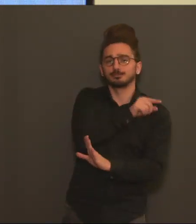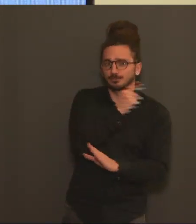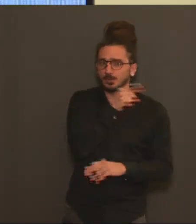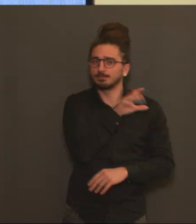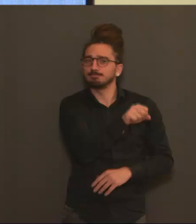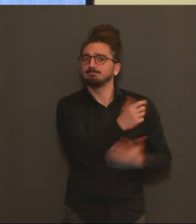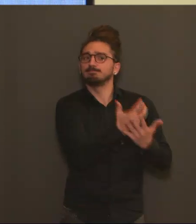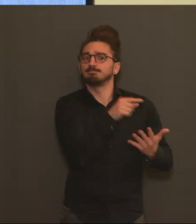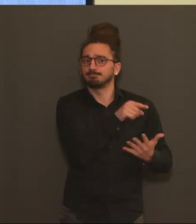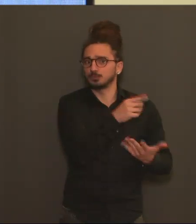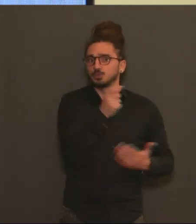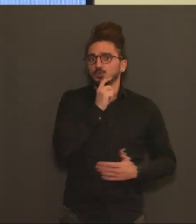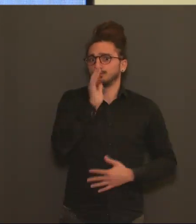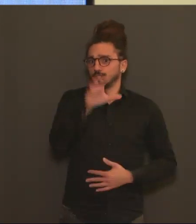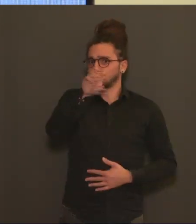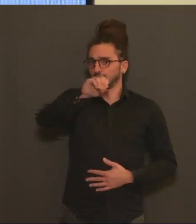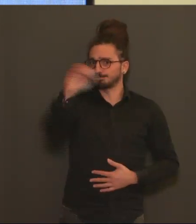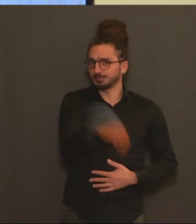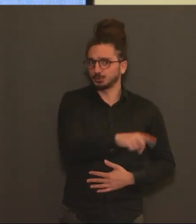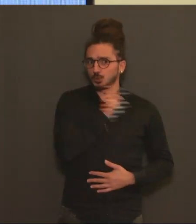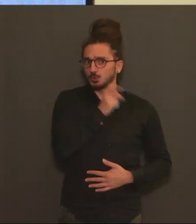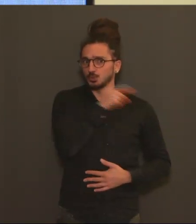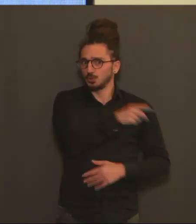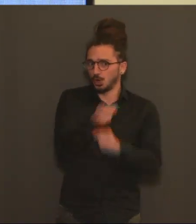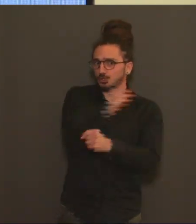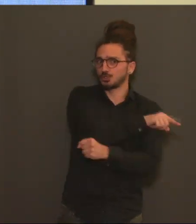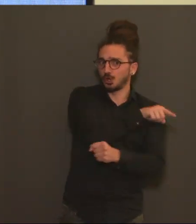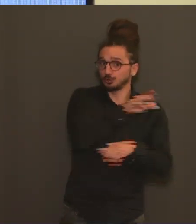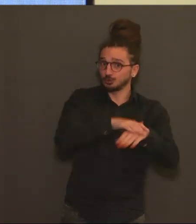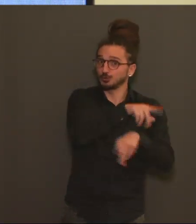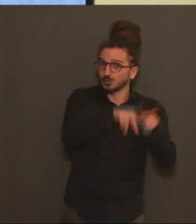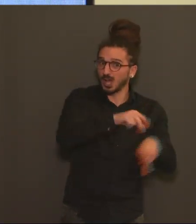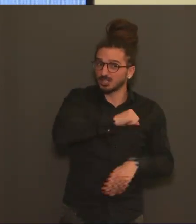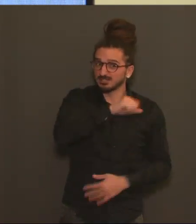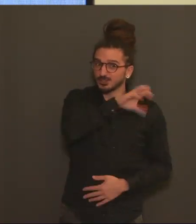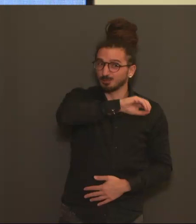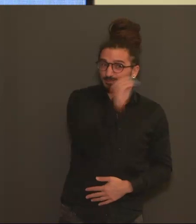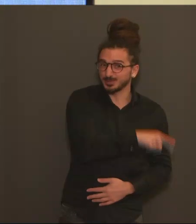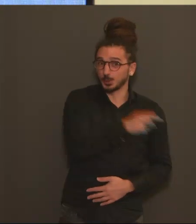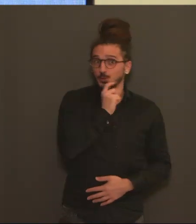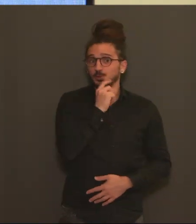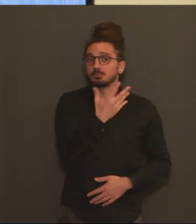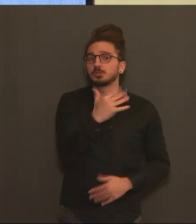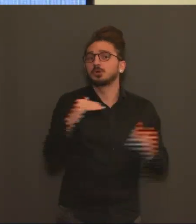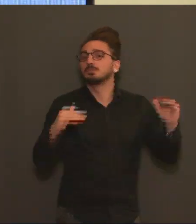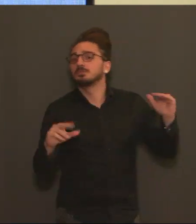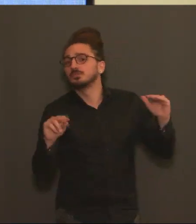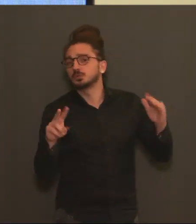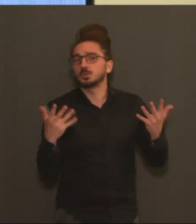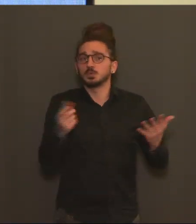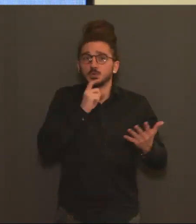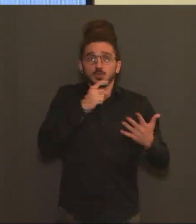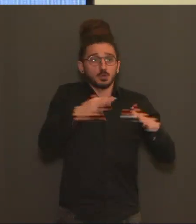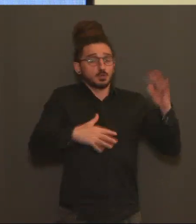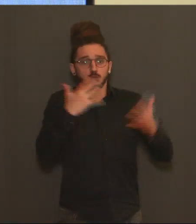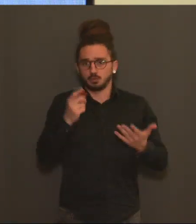moment. Donc ceci reste dans un range que nous avons déjà connu. Et il est possible que différentes évolutions